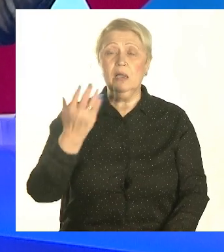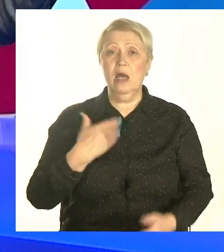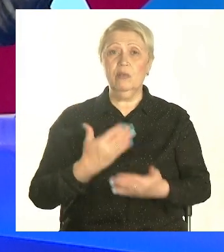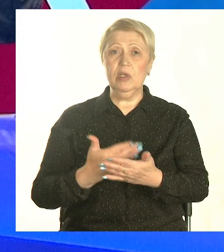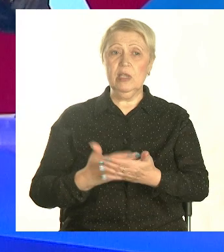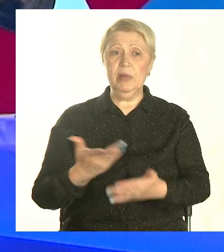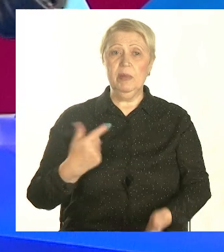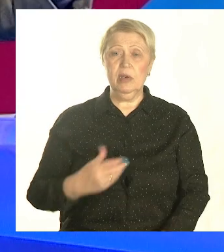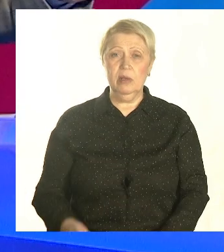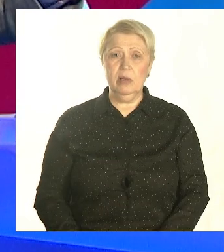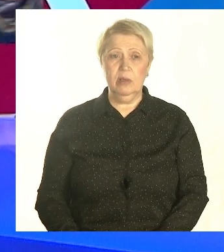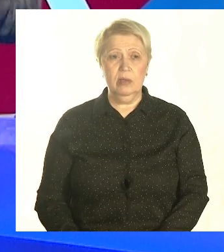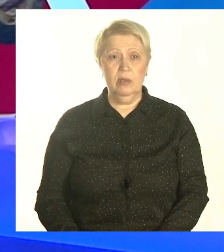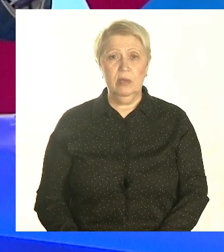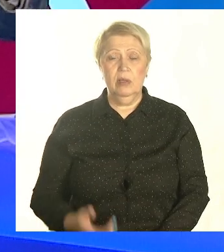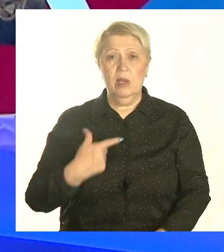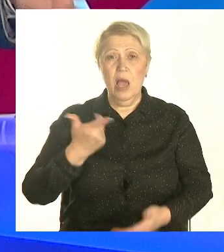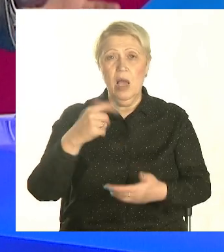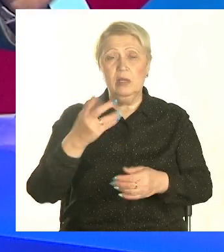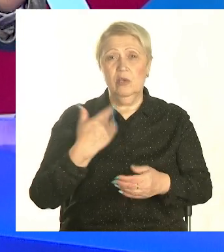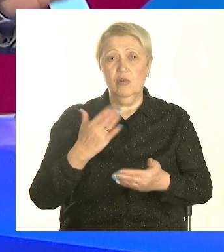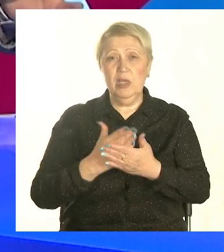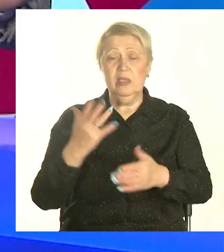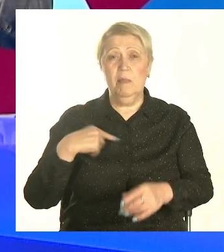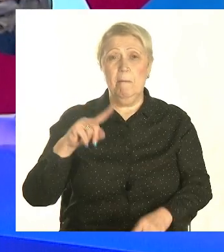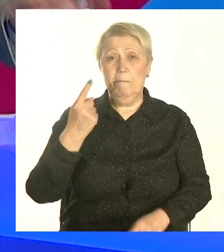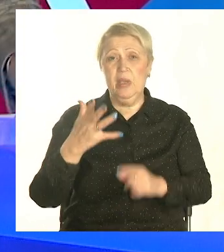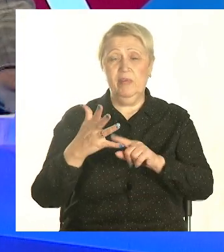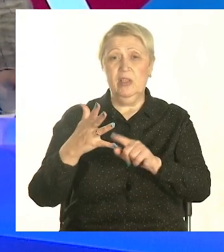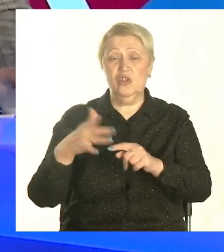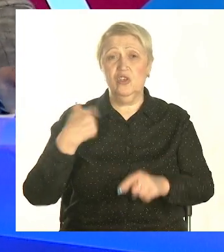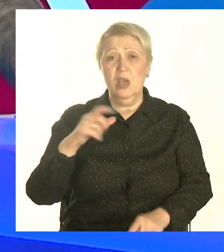которых много у нас, да, где в цоколе несколько магазинчиков, там какой-нибудь 1-2,